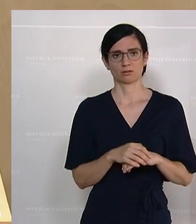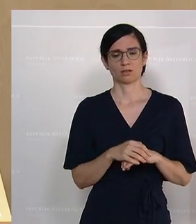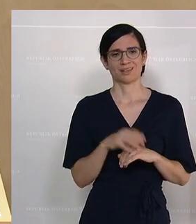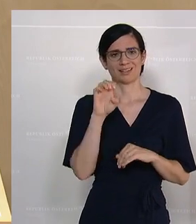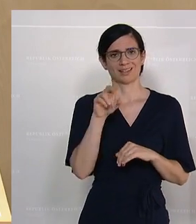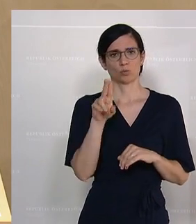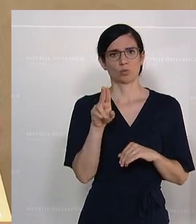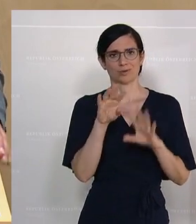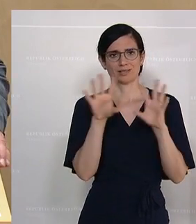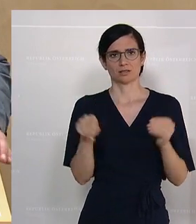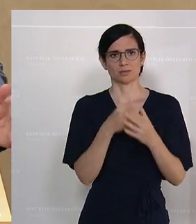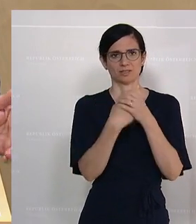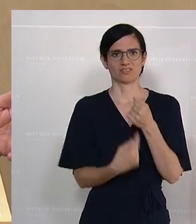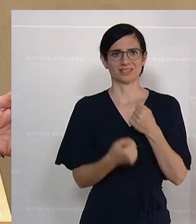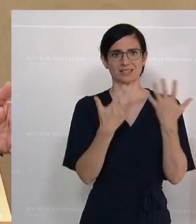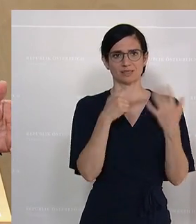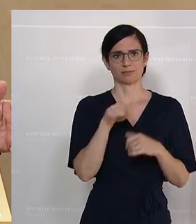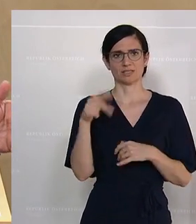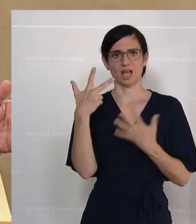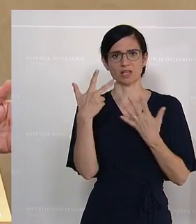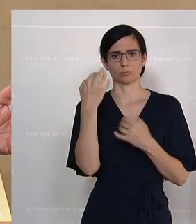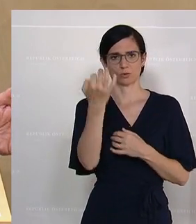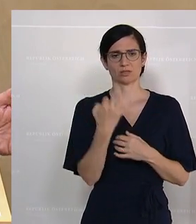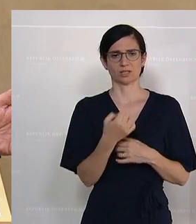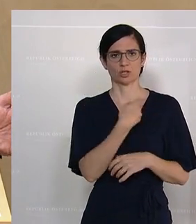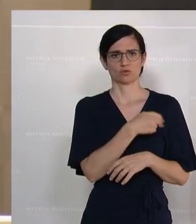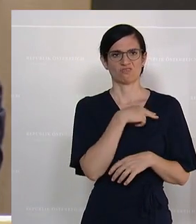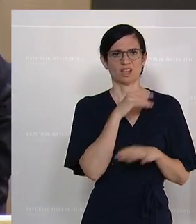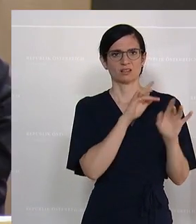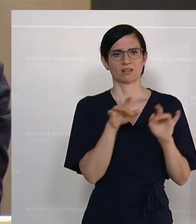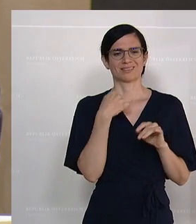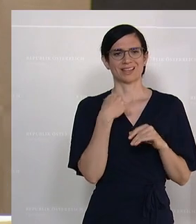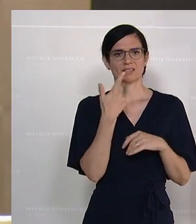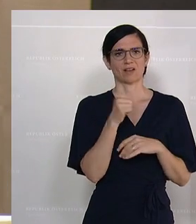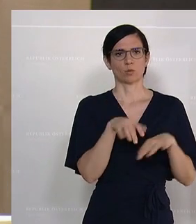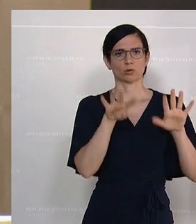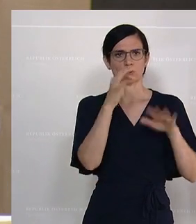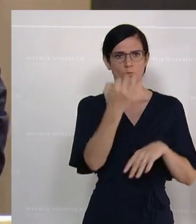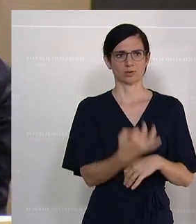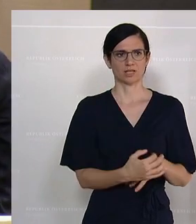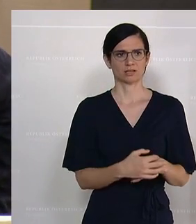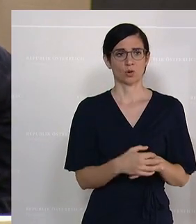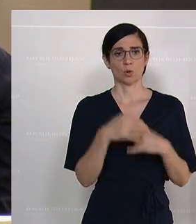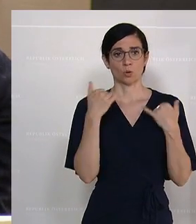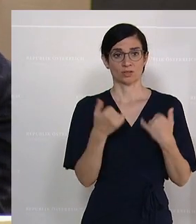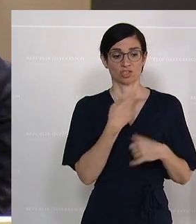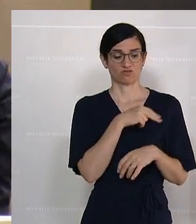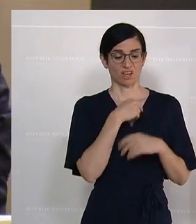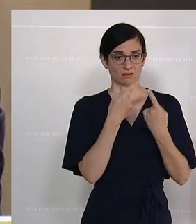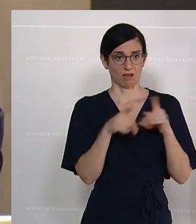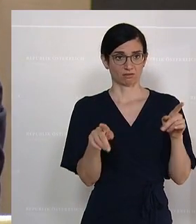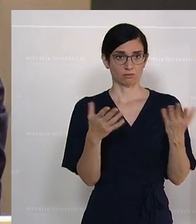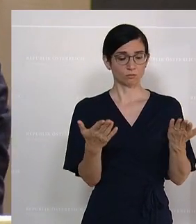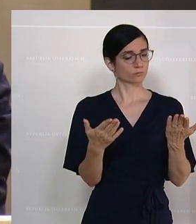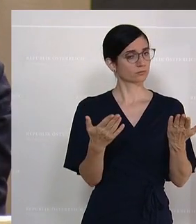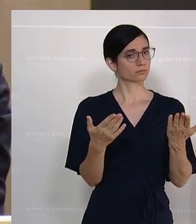eu in einer inflation von sieben bis acht prozent in der schweiz von 2,9 prozent und jetzt müssen wir sagen was in der schweiz anders ist ist dort kein